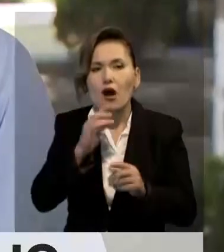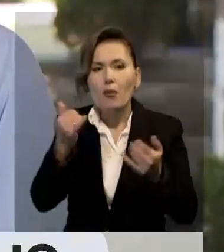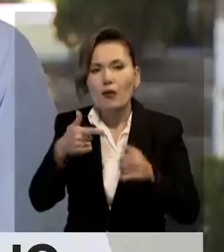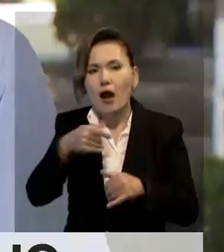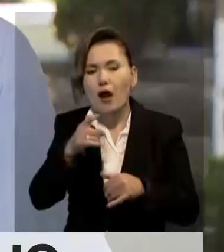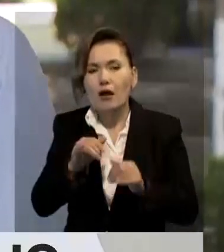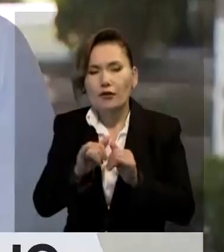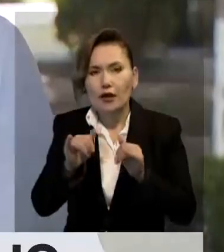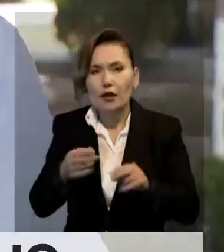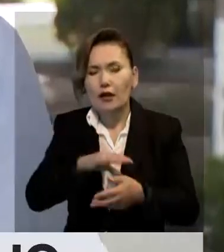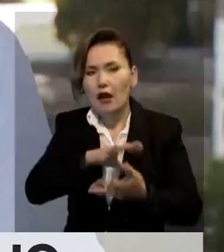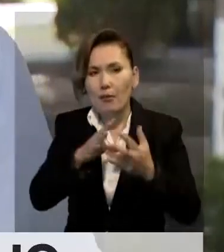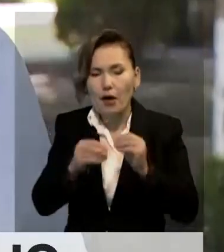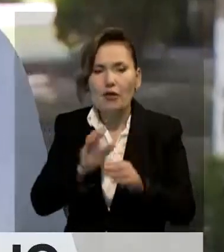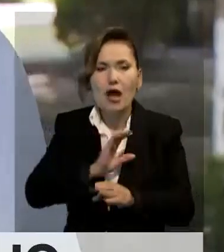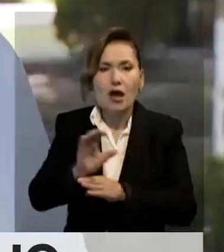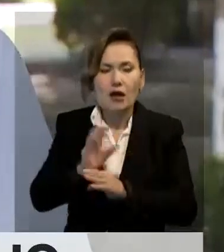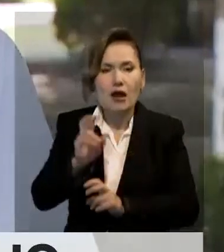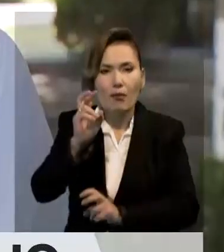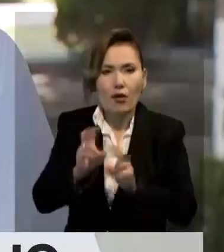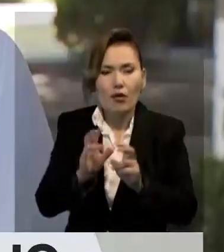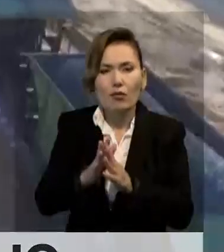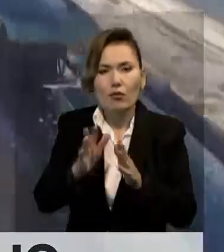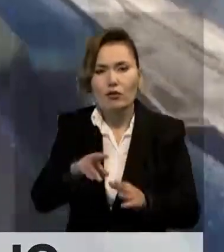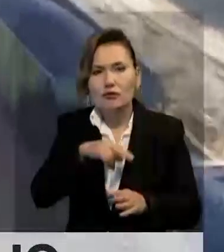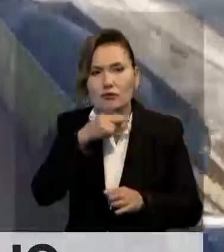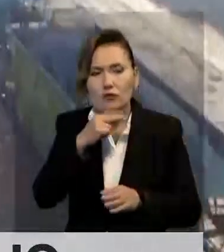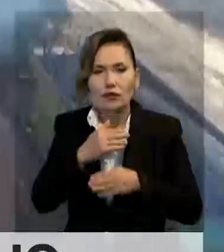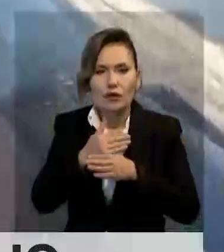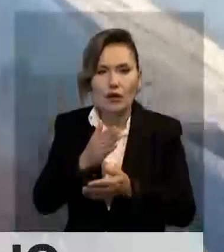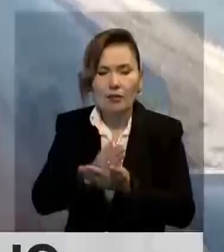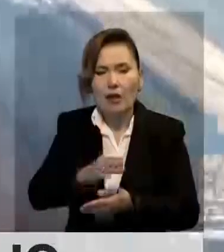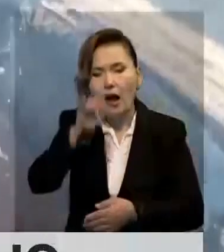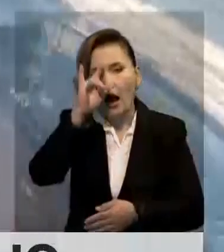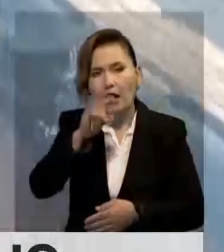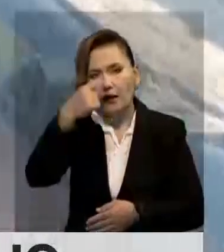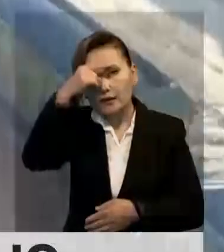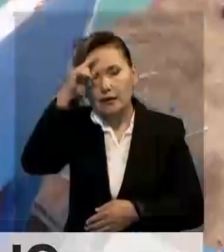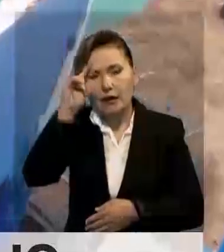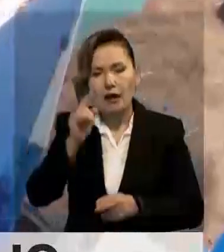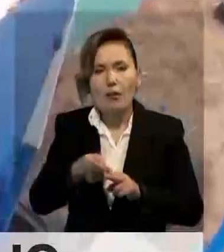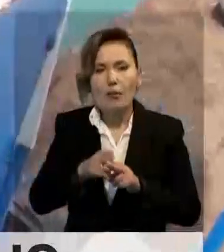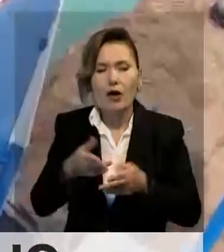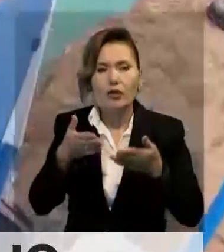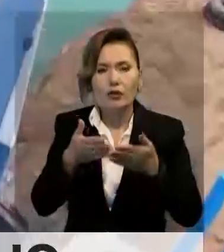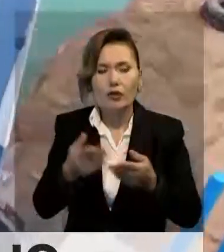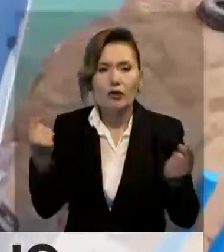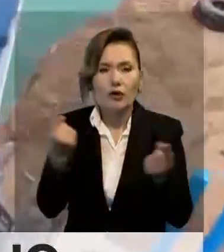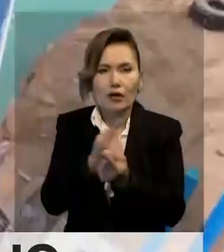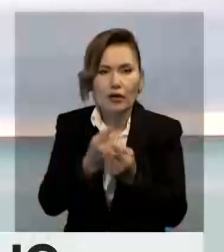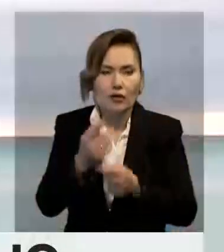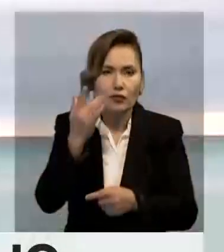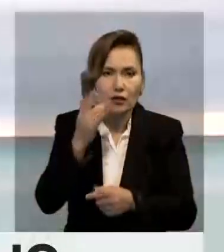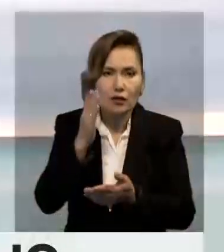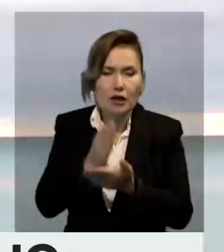дамытуға, шикізаттарды экспорттауға көбірек көңіл бөлдік. Қазақстан мен Әзербайжан құрлықта шектеспейді, ортаны тек Каспий кесіп